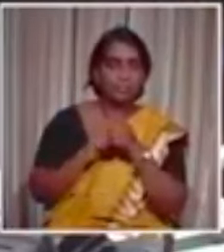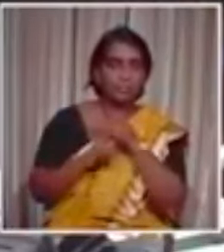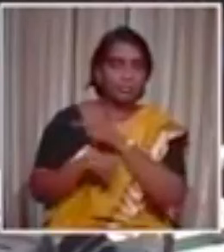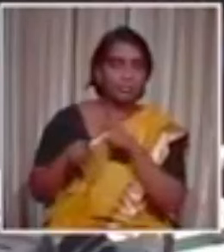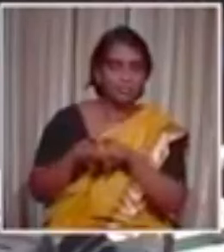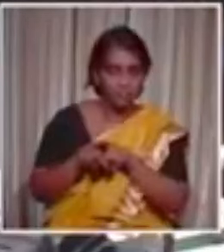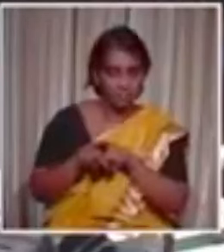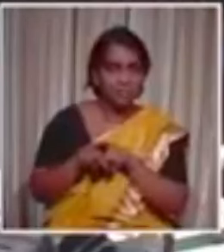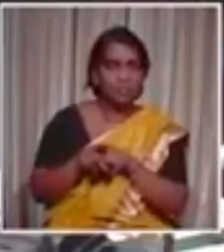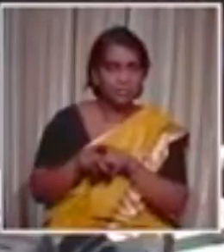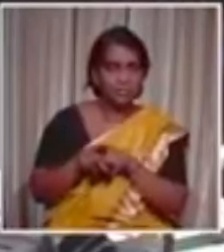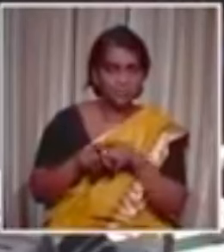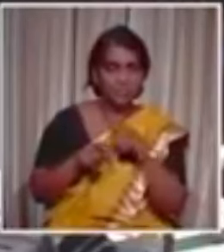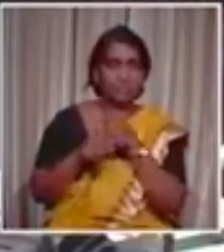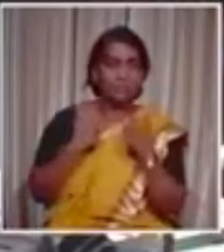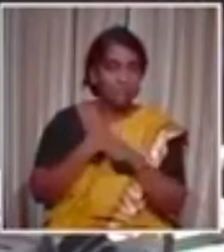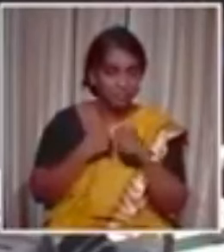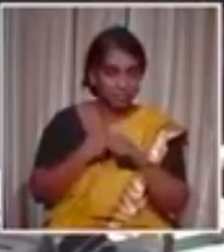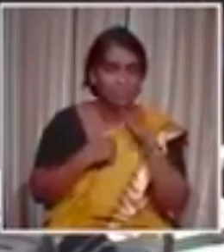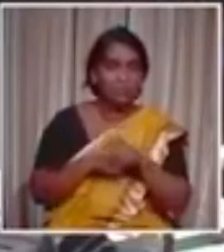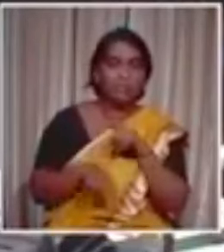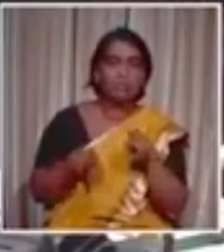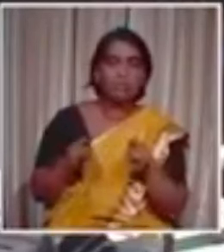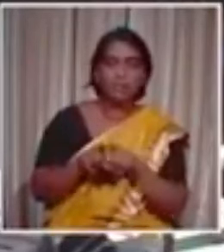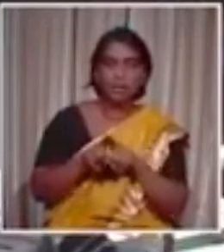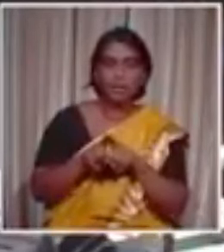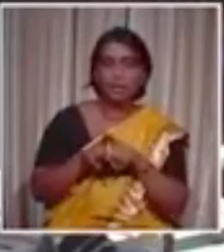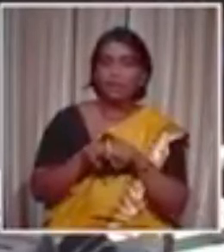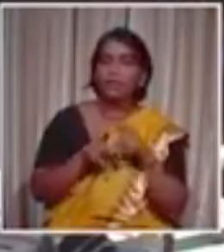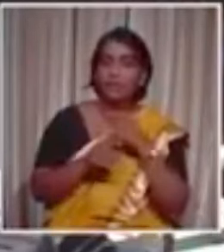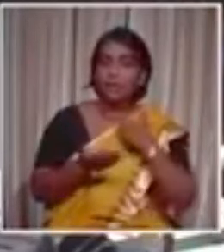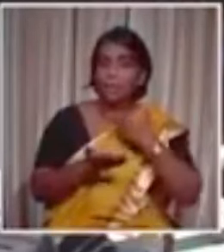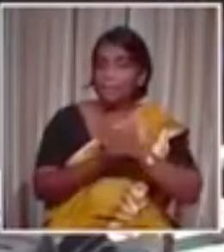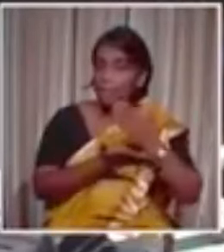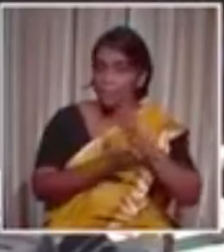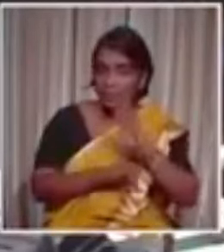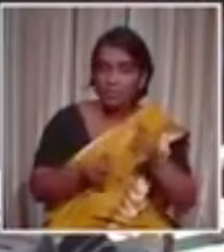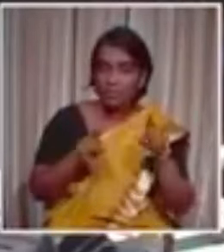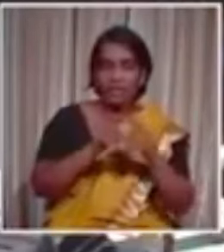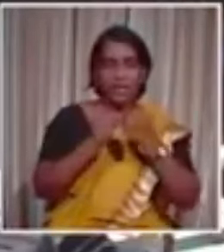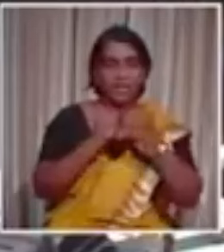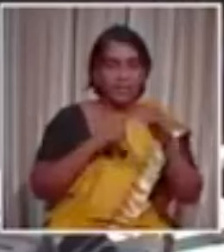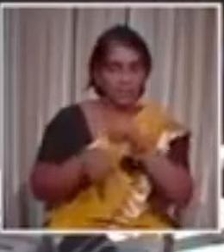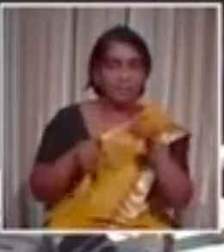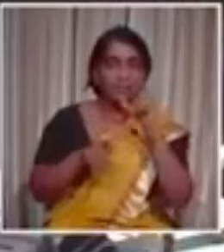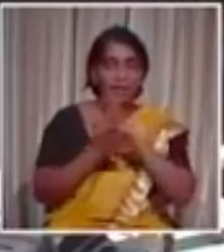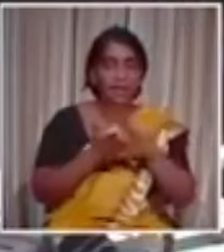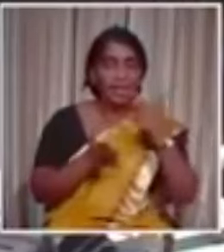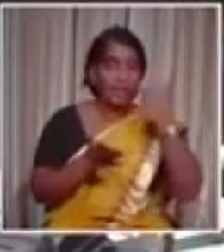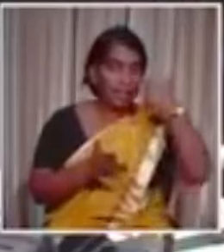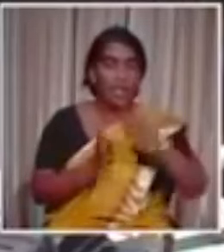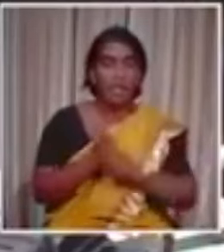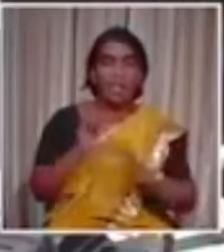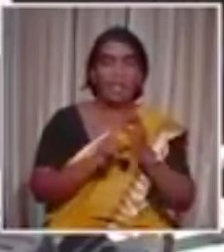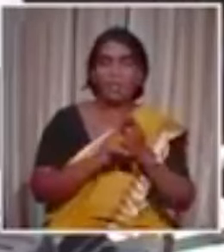Dalam tamai triku nama le tel tengi sangkirne sangwardhane kiri masa dah bada kari itu rakni me chandi ma vira kudite tel nama ti kamatne tiura.